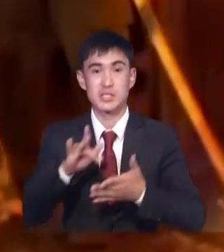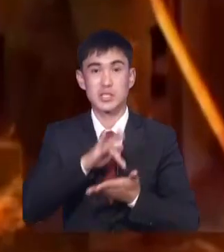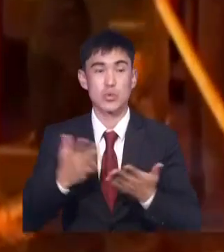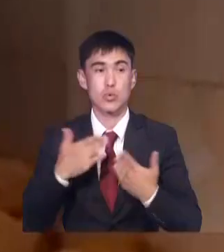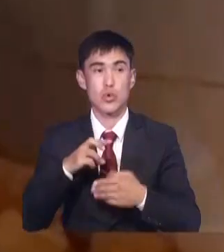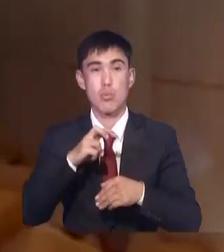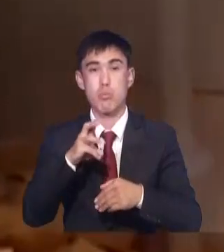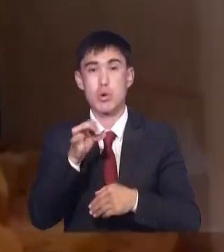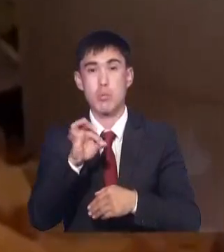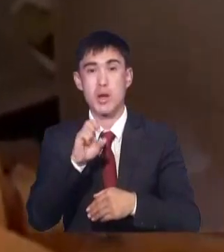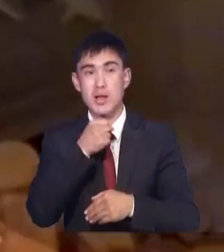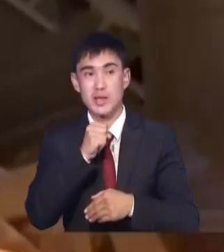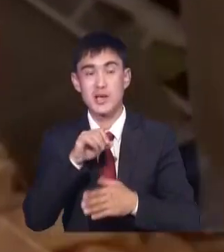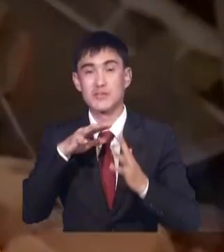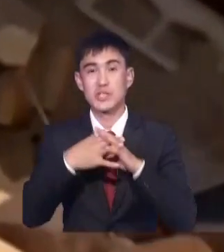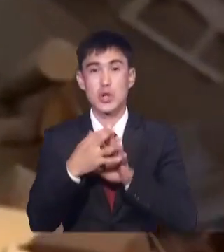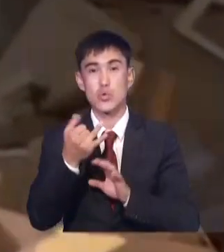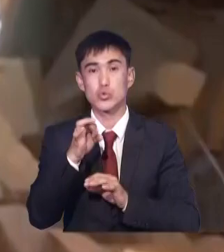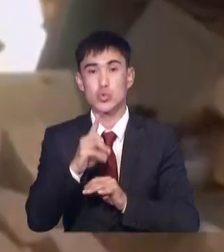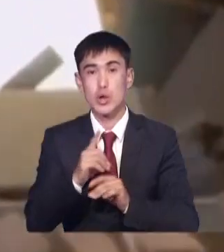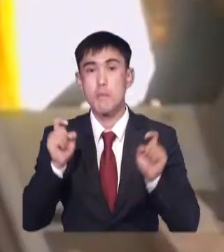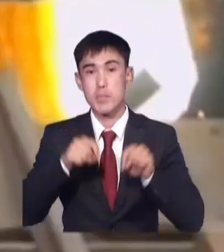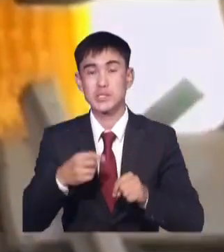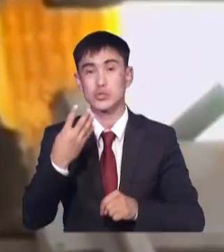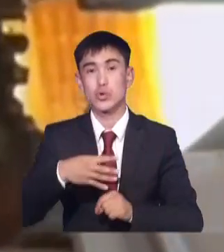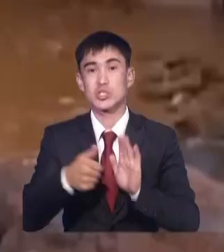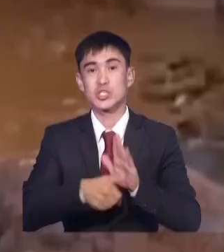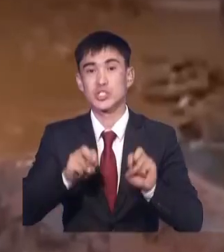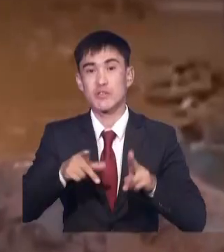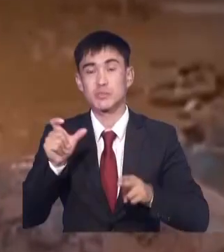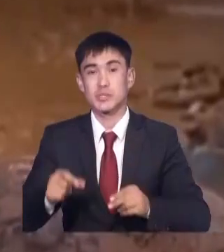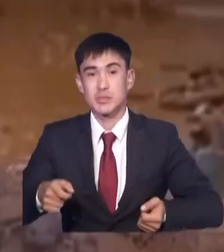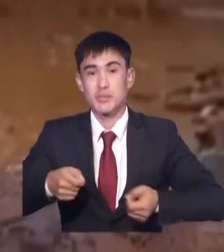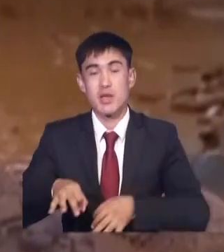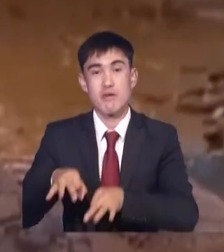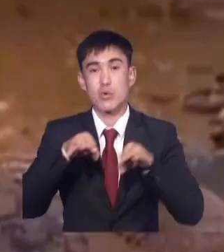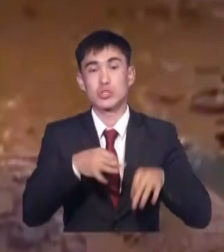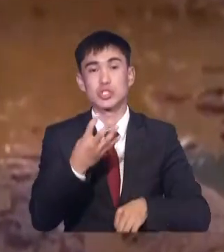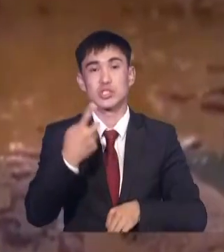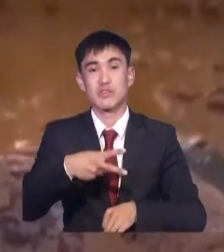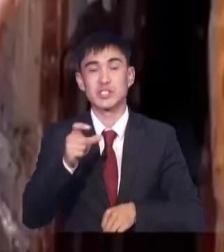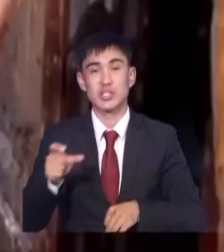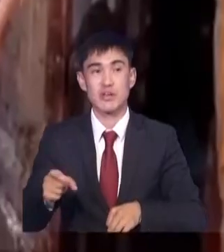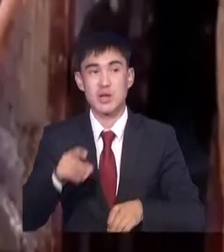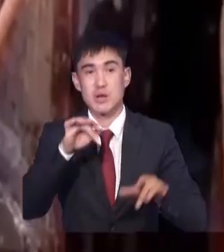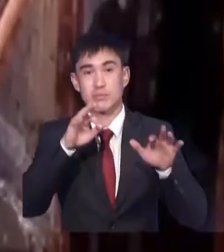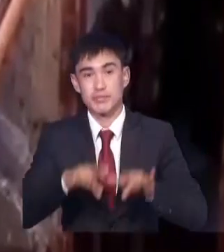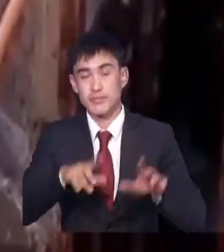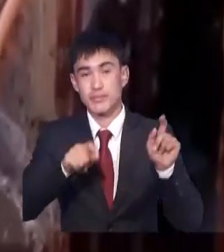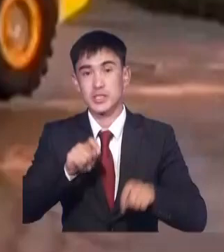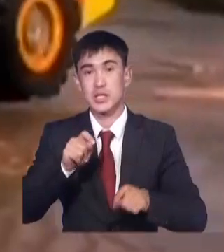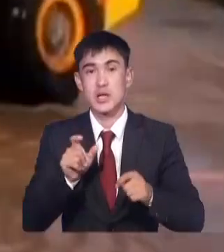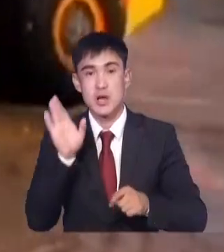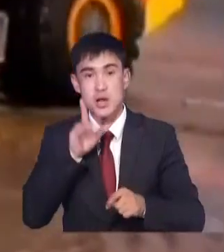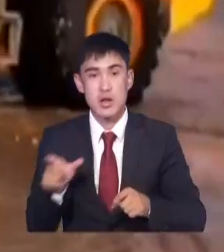отдыха Бурабай-Ата в селе Узгур. На место привлечены 46 спасателей, эвакуировано 420 человек. Из-за проливных дождей река